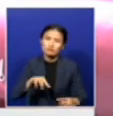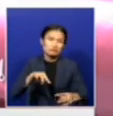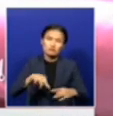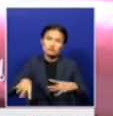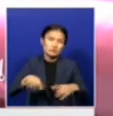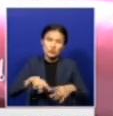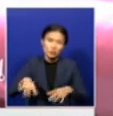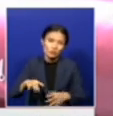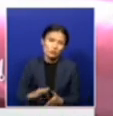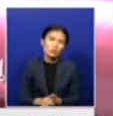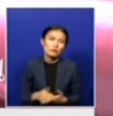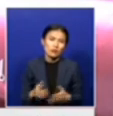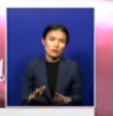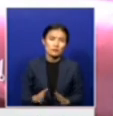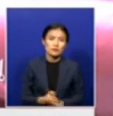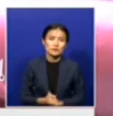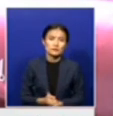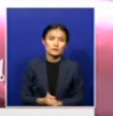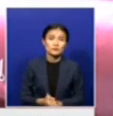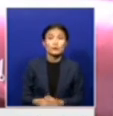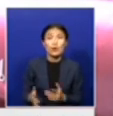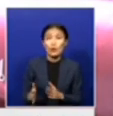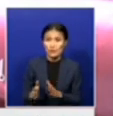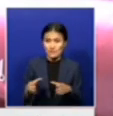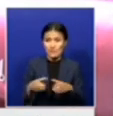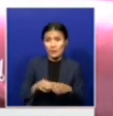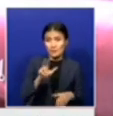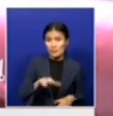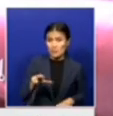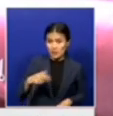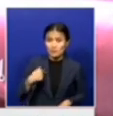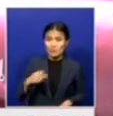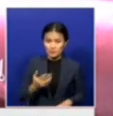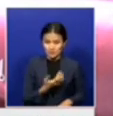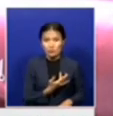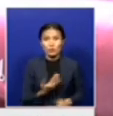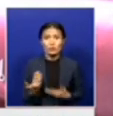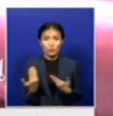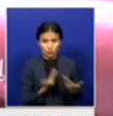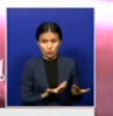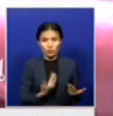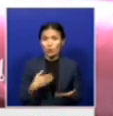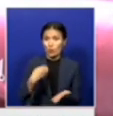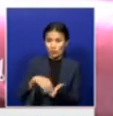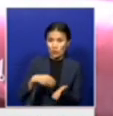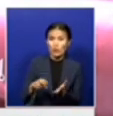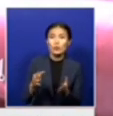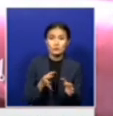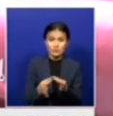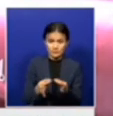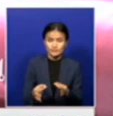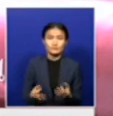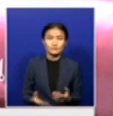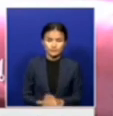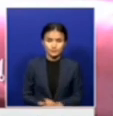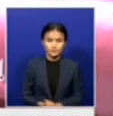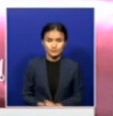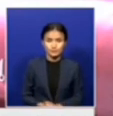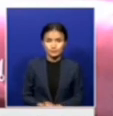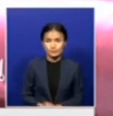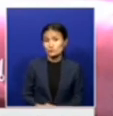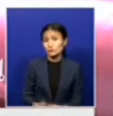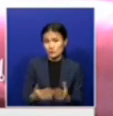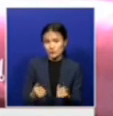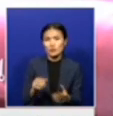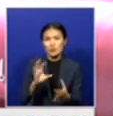ช่นเดียวกันจะมีผู้อภิปรายจากพรรคเพื่อไทยนะครับลุกขึ้นมาอภิปรายในโอกาสต่อไปอย่างไรก็ตามครับการบริโภคภายในก็ถือเ